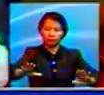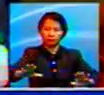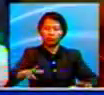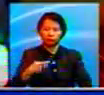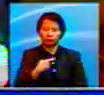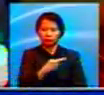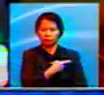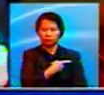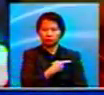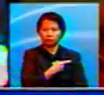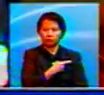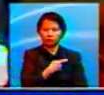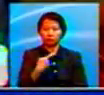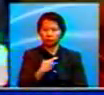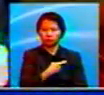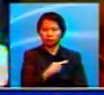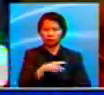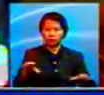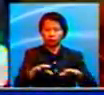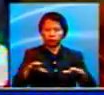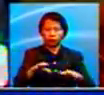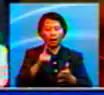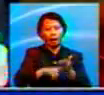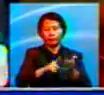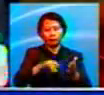We are doing all the necessary,